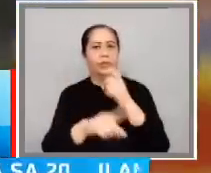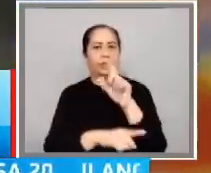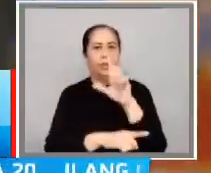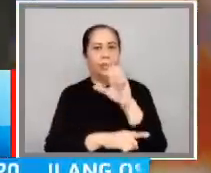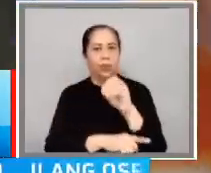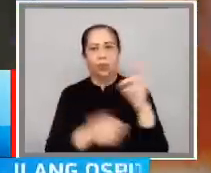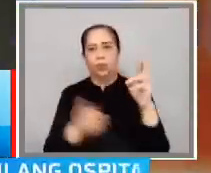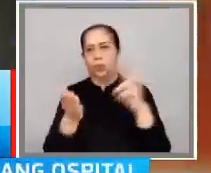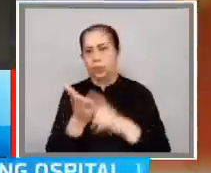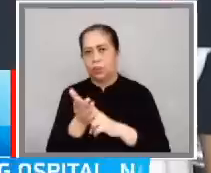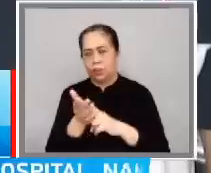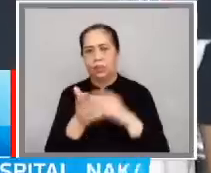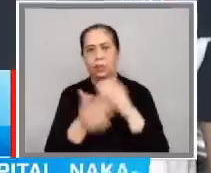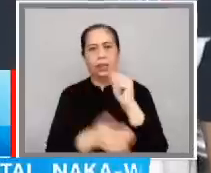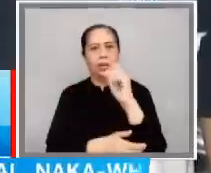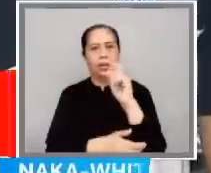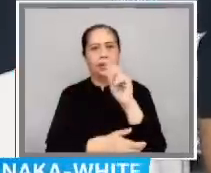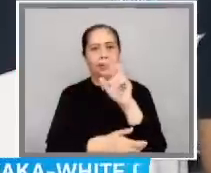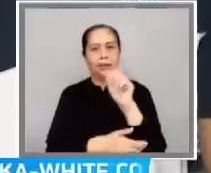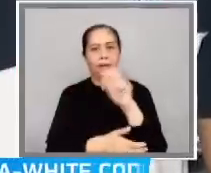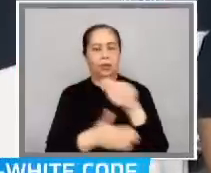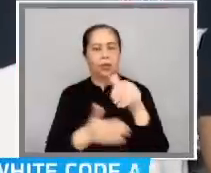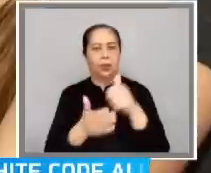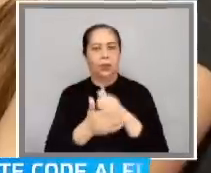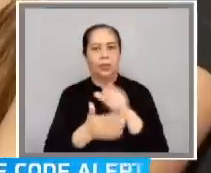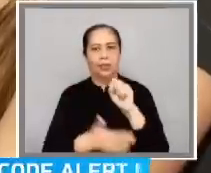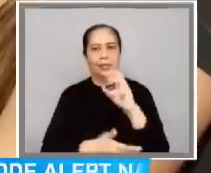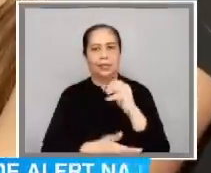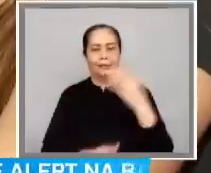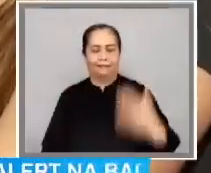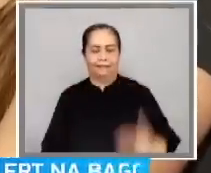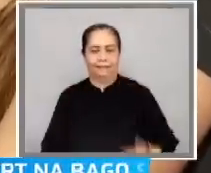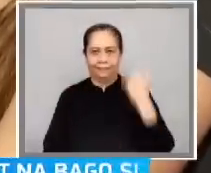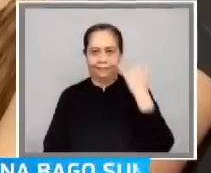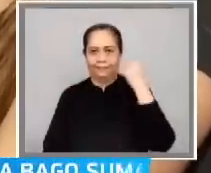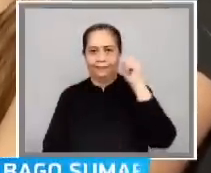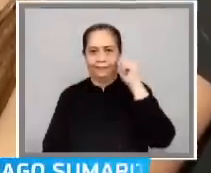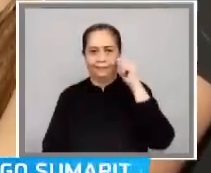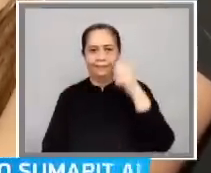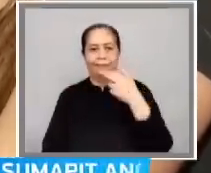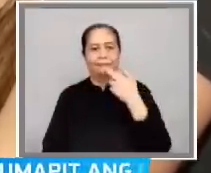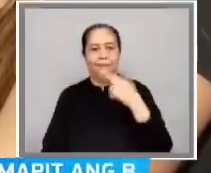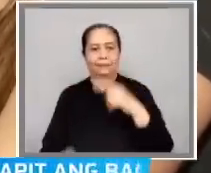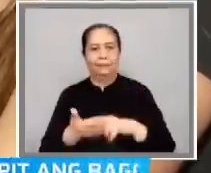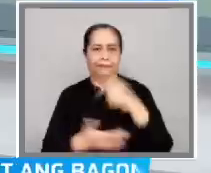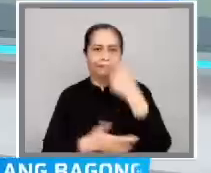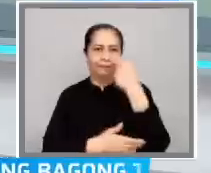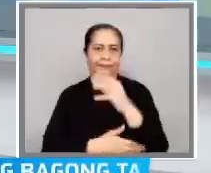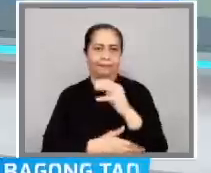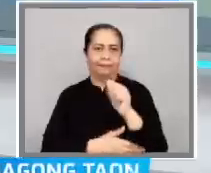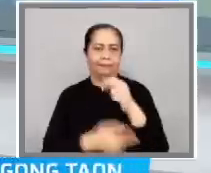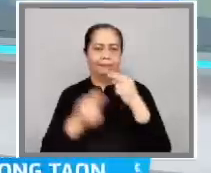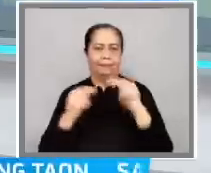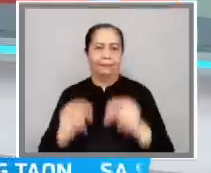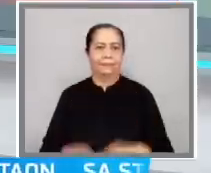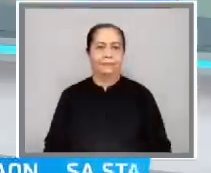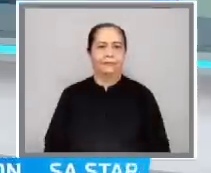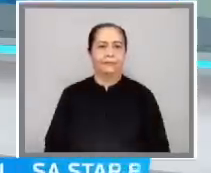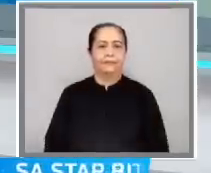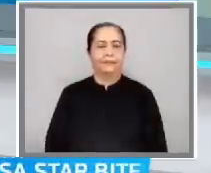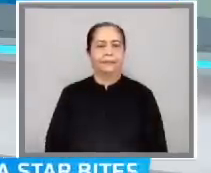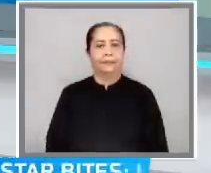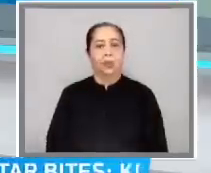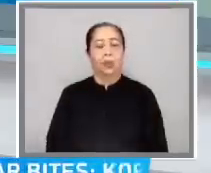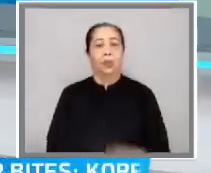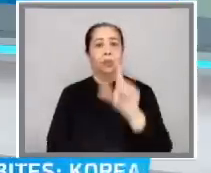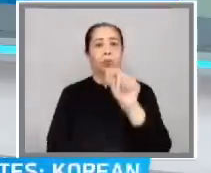at ma-activate ang mga SIM card. James Agustin, nagbabalita para sa GMA Integrated News. 20 ang